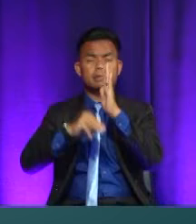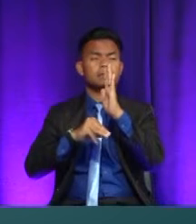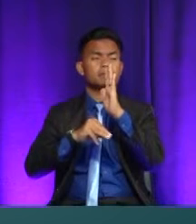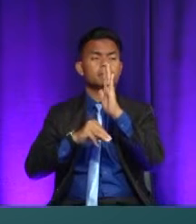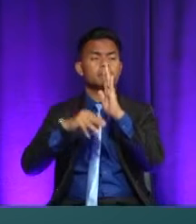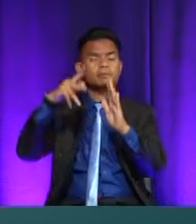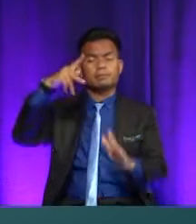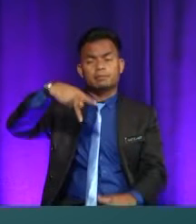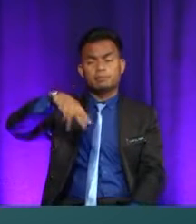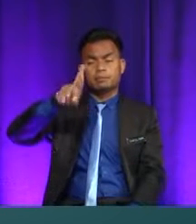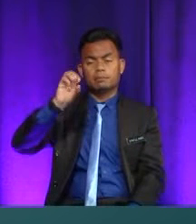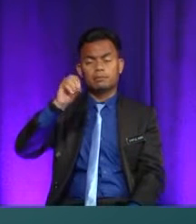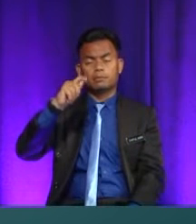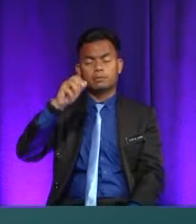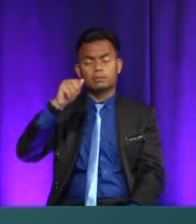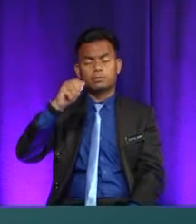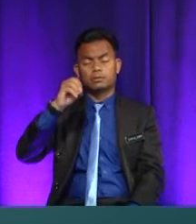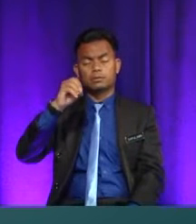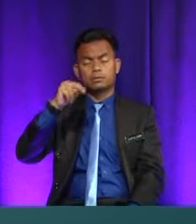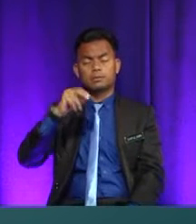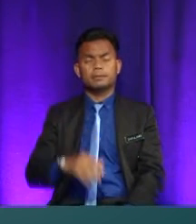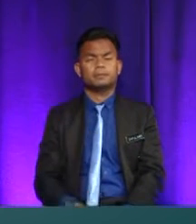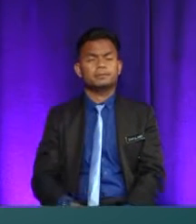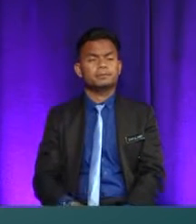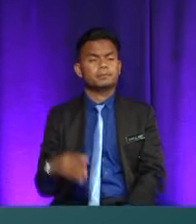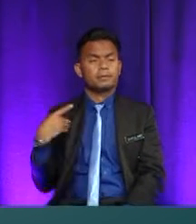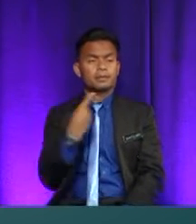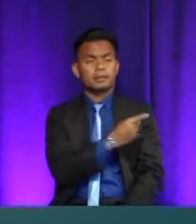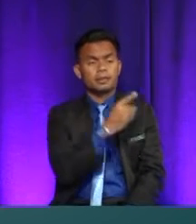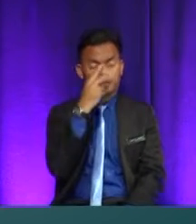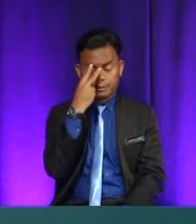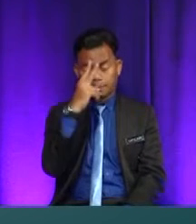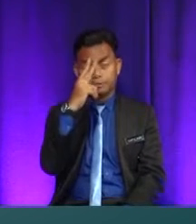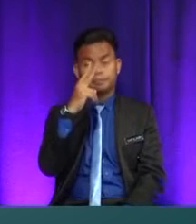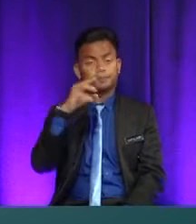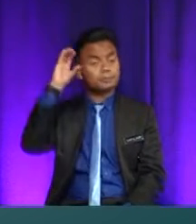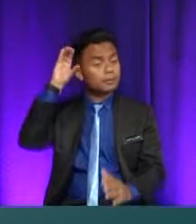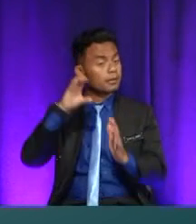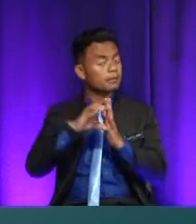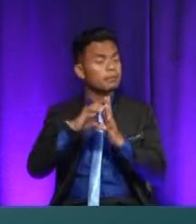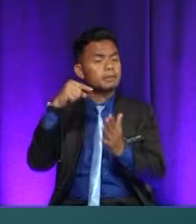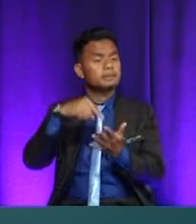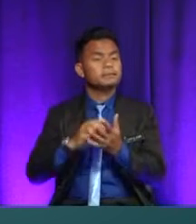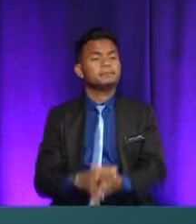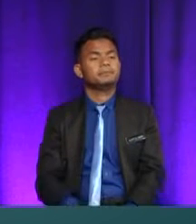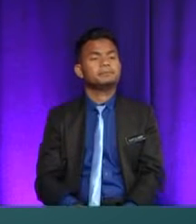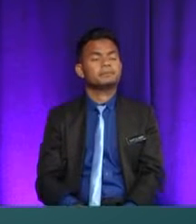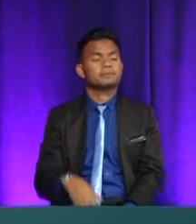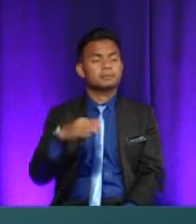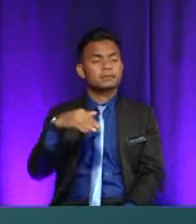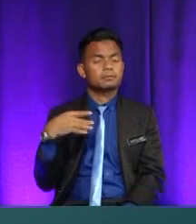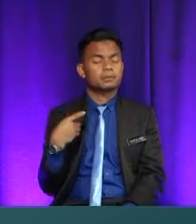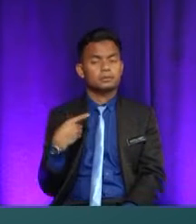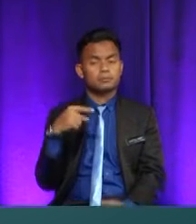elektron dibebaskan so ini contoh deh kita lihat gambar cantik oke sebelum ini